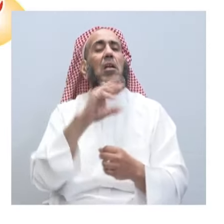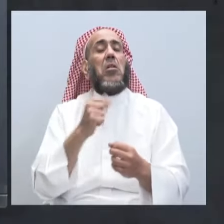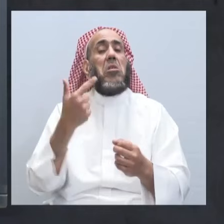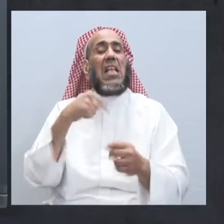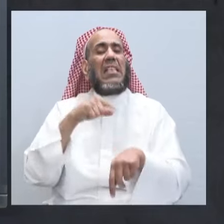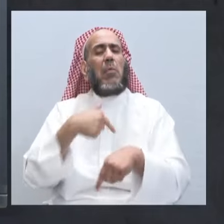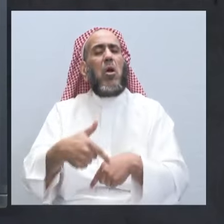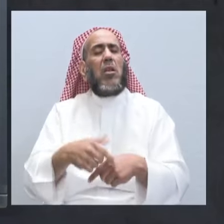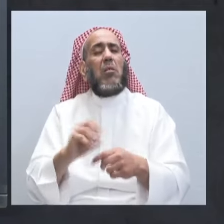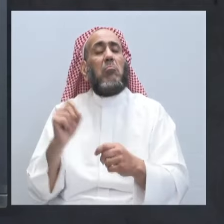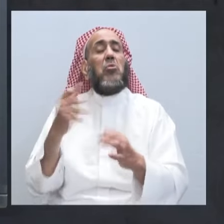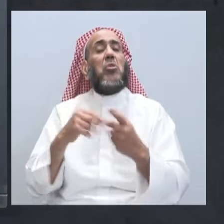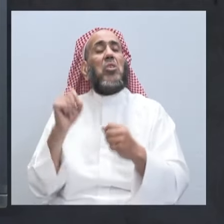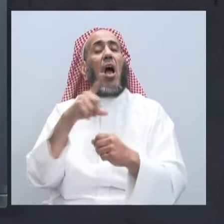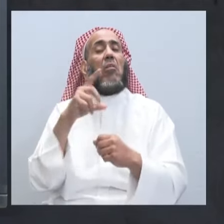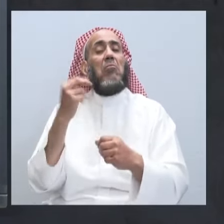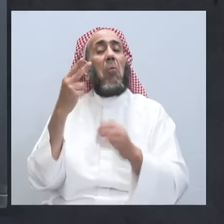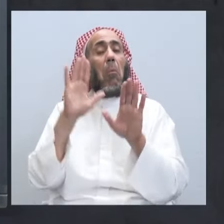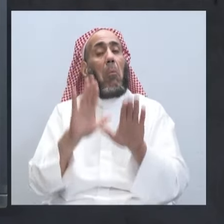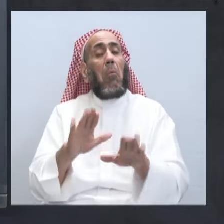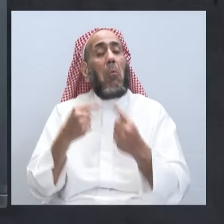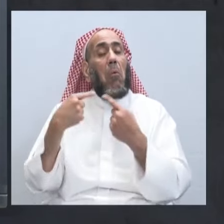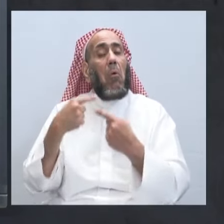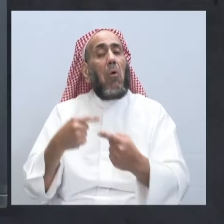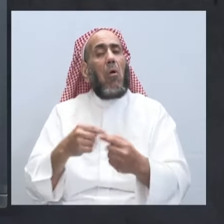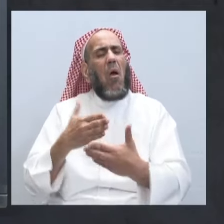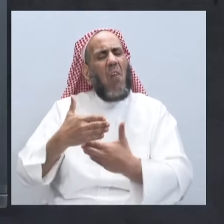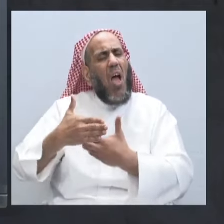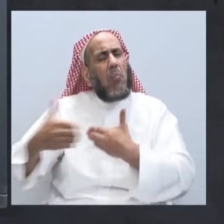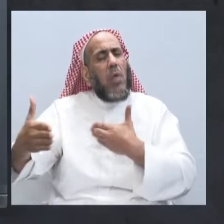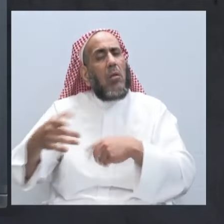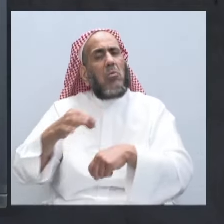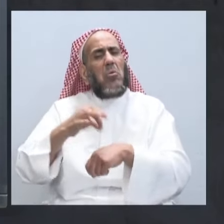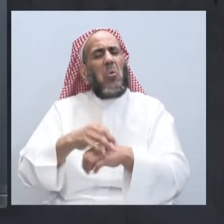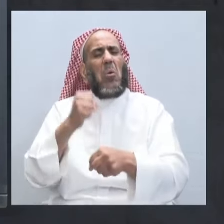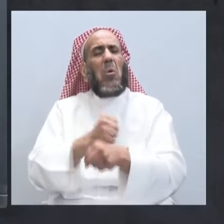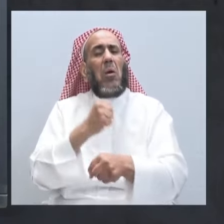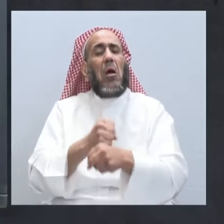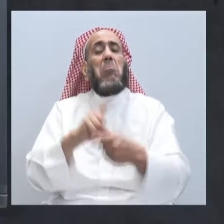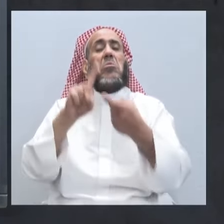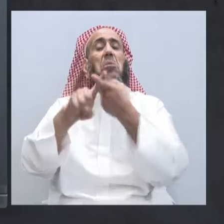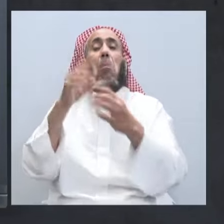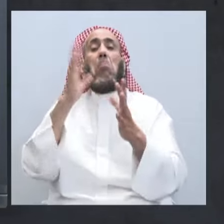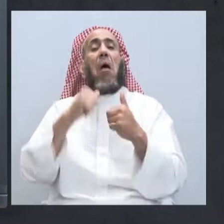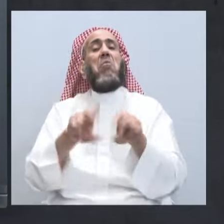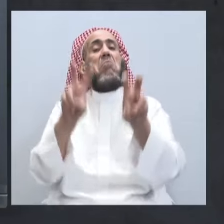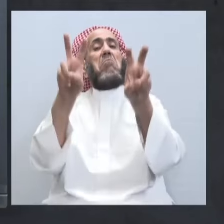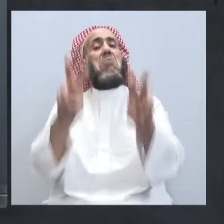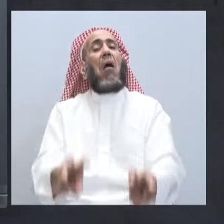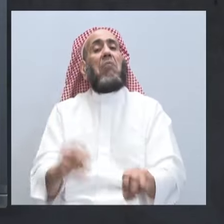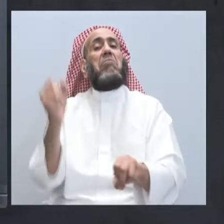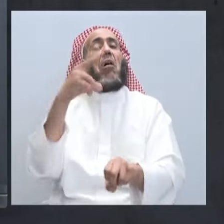ولازال التشاؤم بشهر سفر فيبتعد الناس عن اقامه الزيجات في هذا